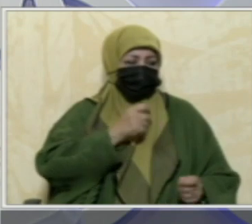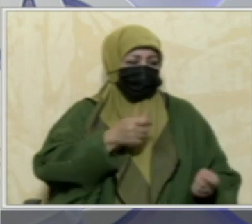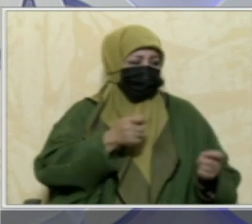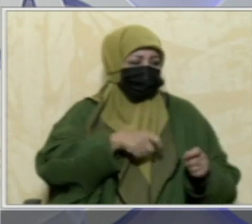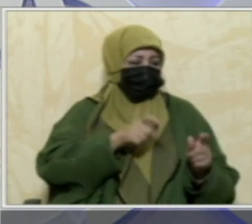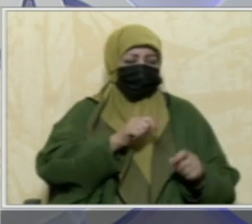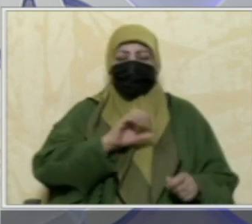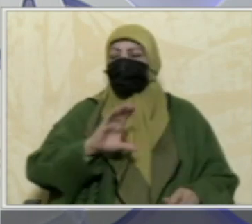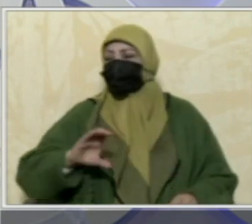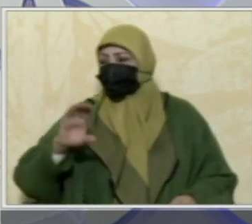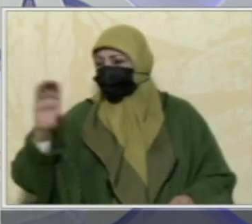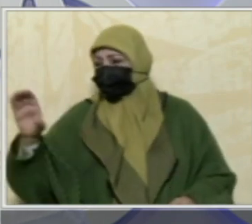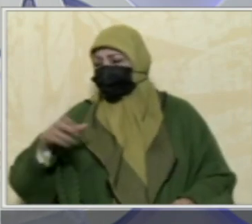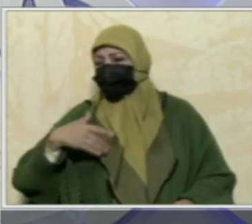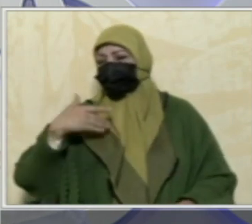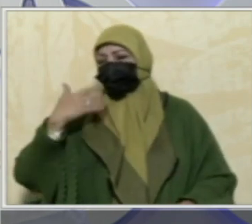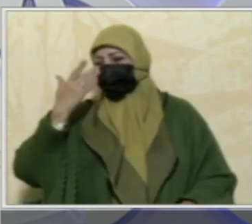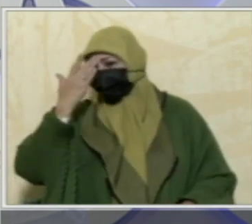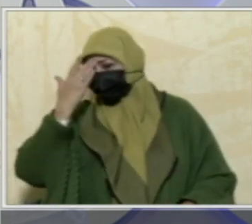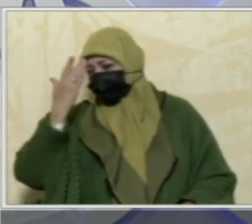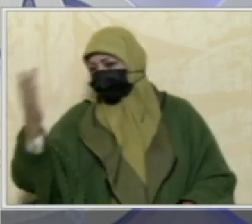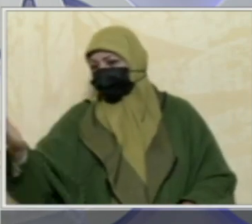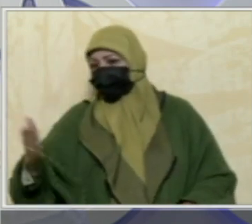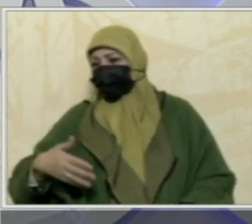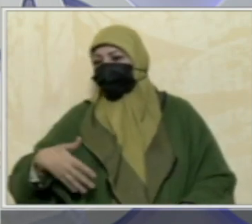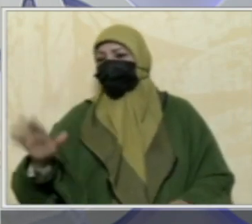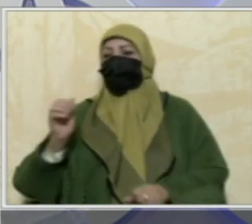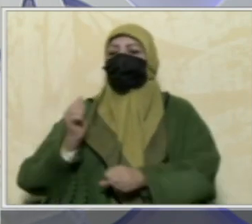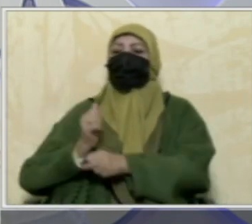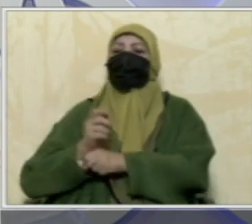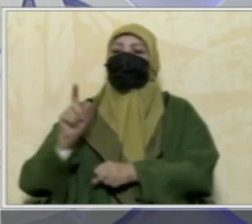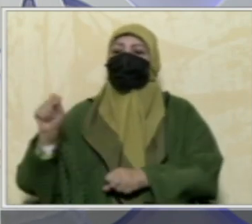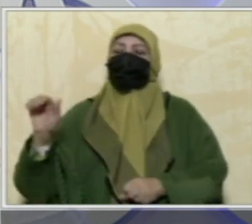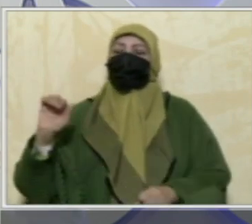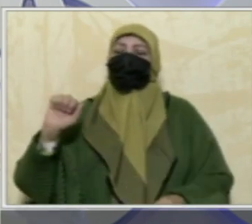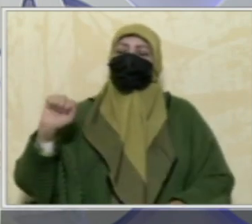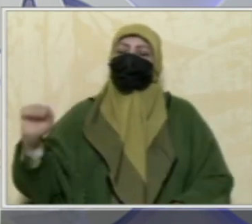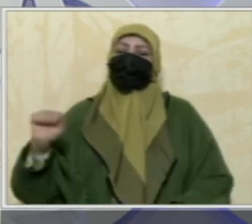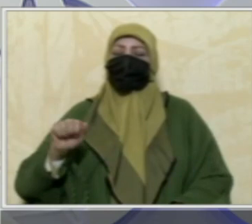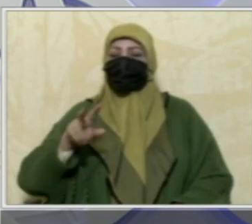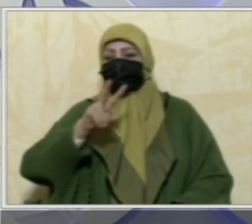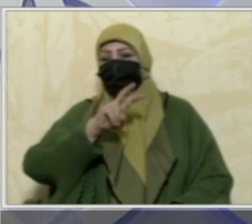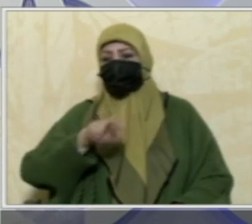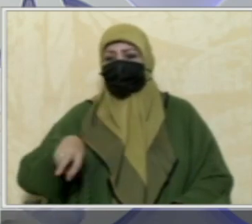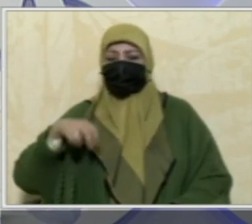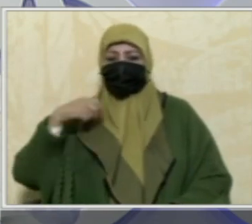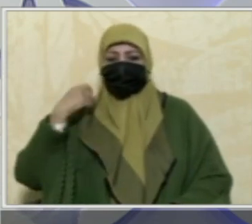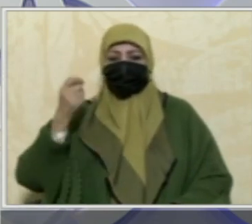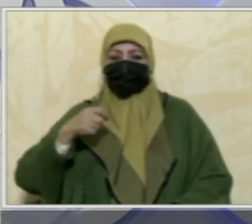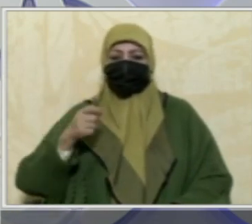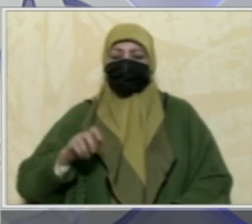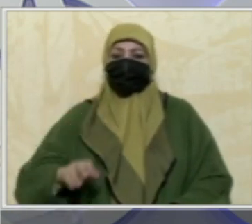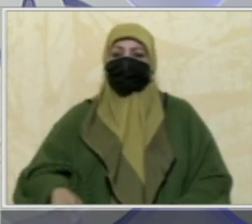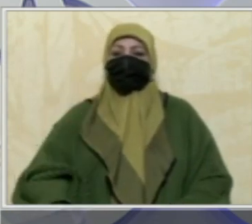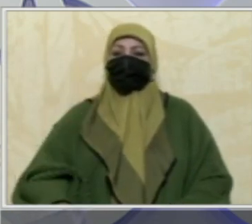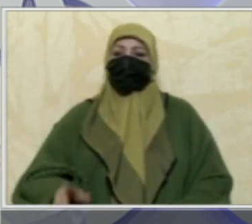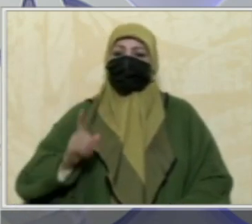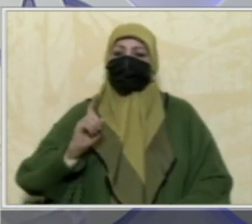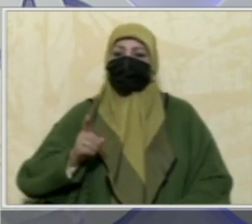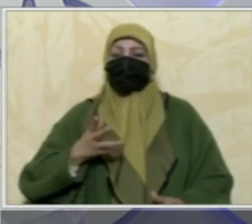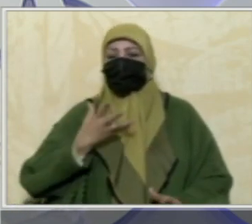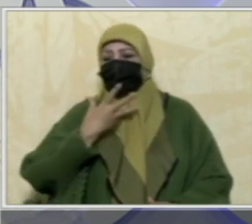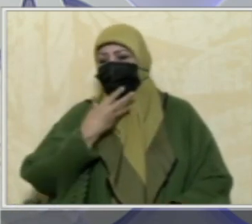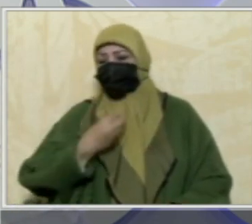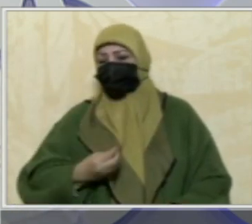هذا المال ماله ويشتري به اضحيه نعم وهذا امر طيب ناتي الان بسرعه الى